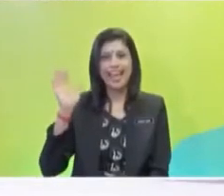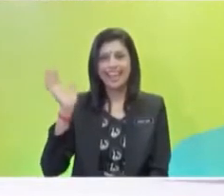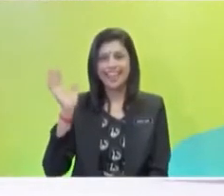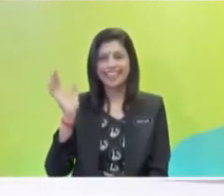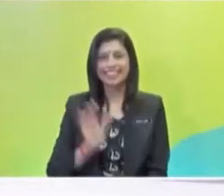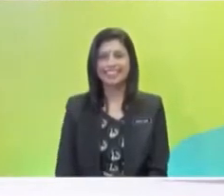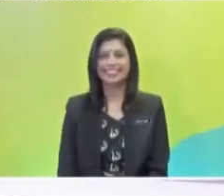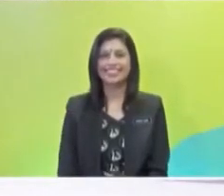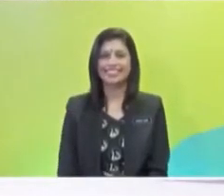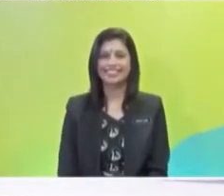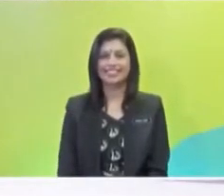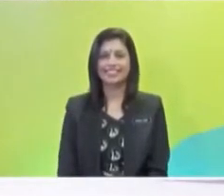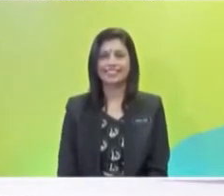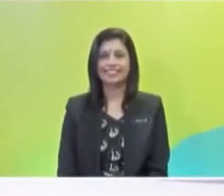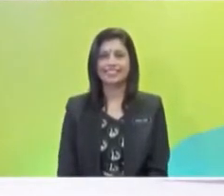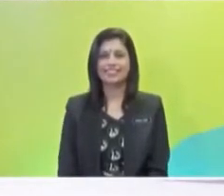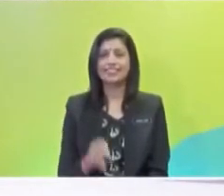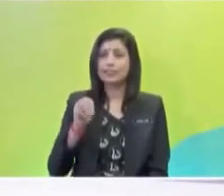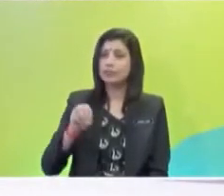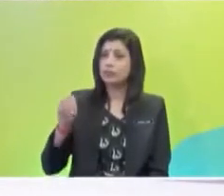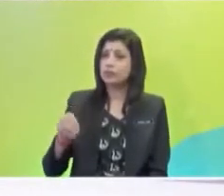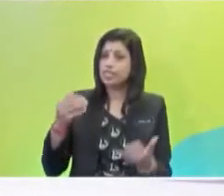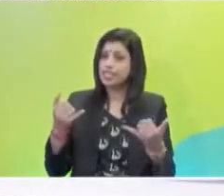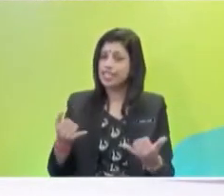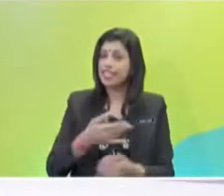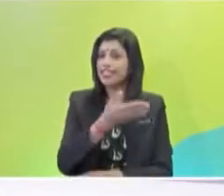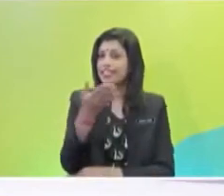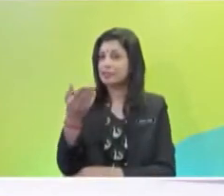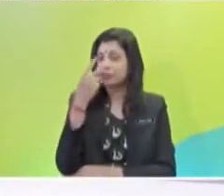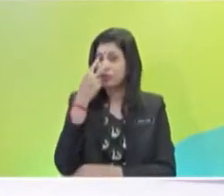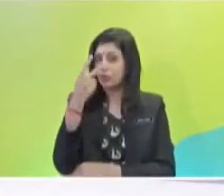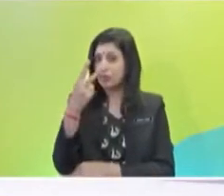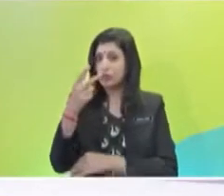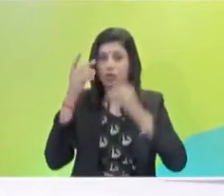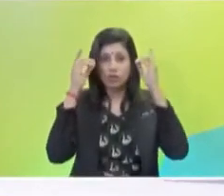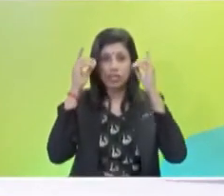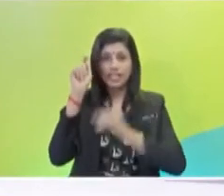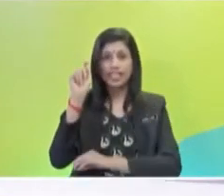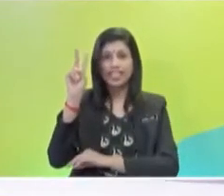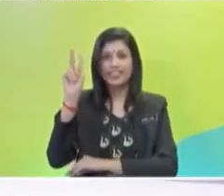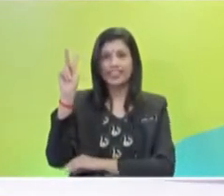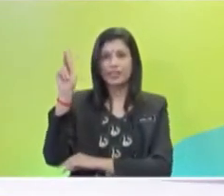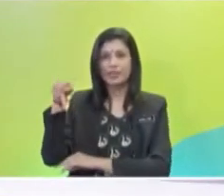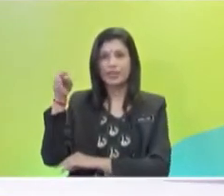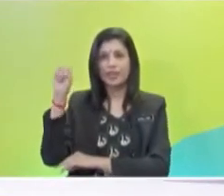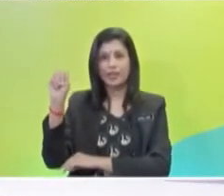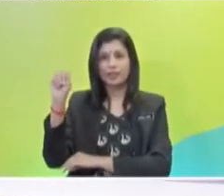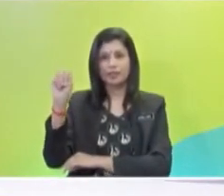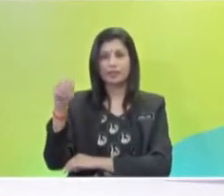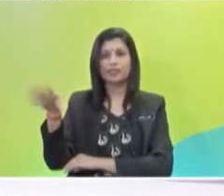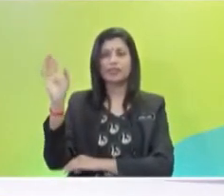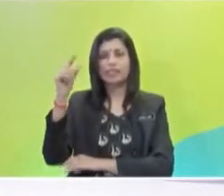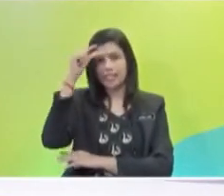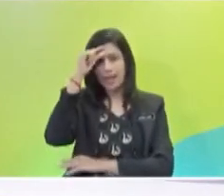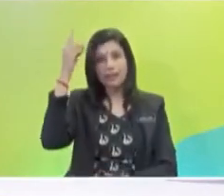Assalamualaikum. Hai murid-murid. Murid-murid sekarang ni sedang menonton Didik TV KPM bersama dengan saya Din untuk